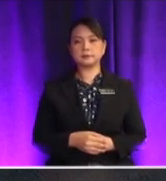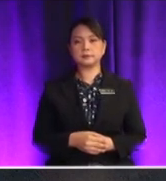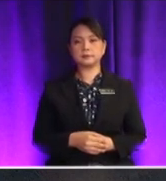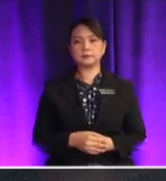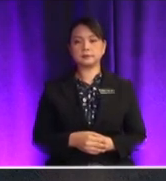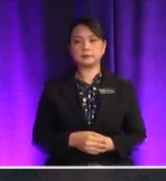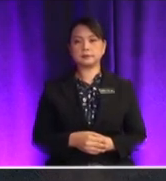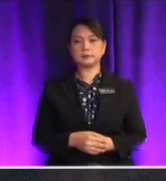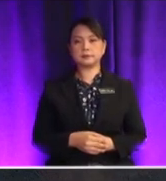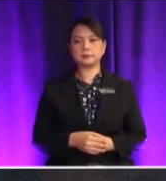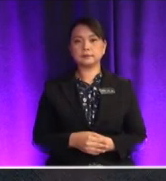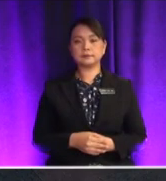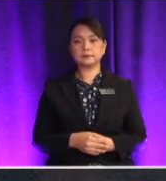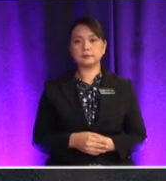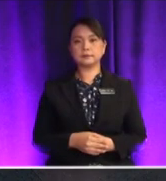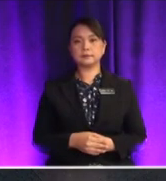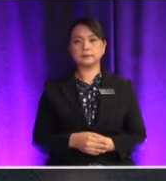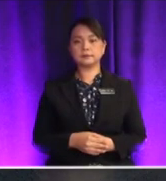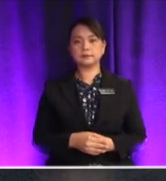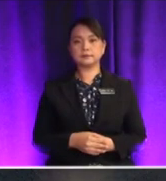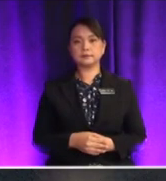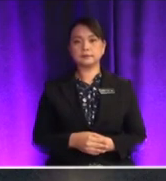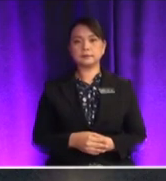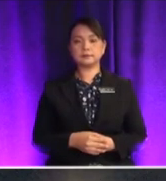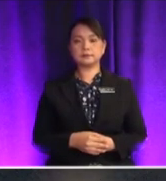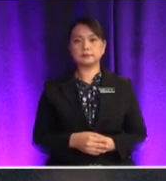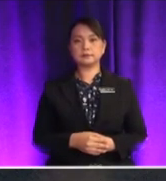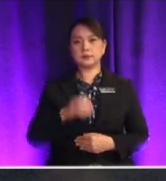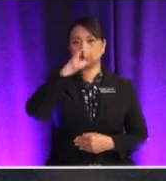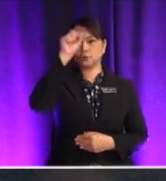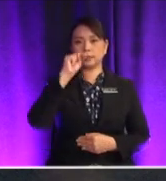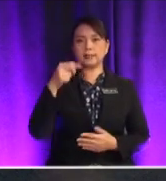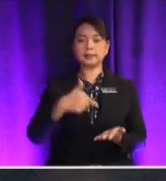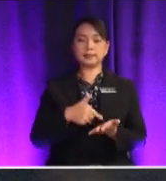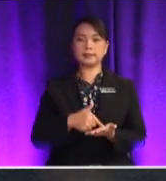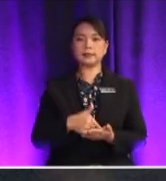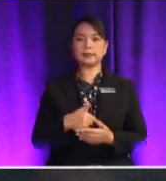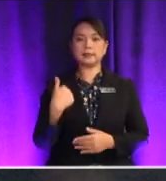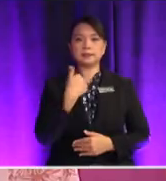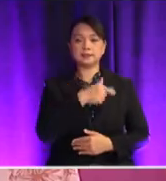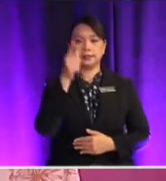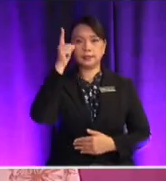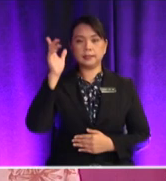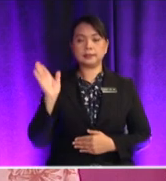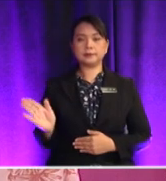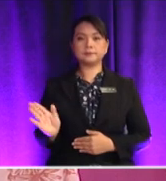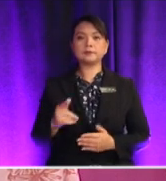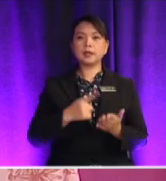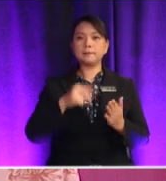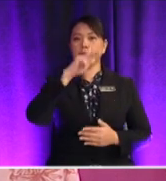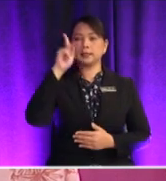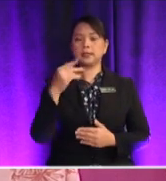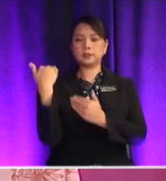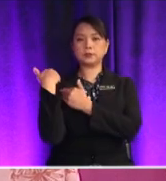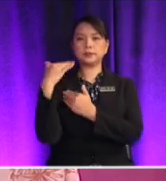8. Pandai. Okey, soalan seterusnya. Kita pergi ke soalan B. Apakah tanggungjawab yang